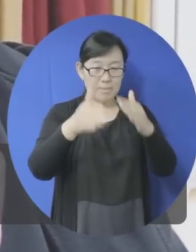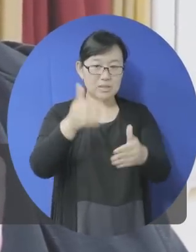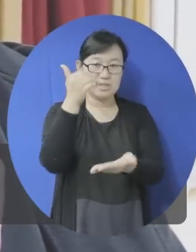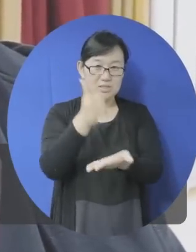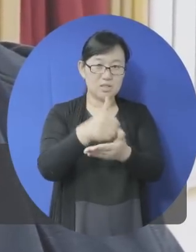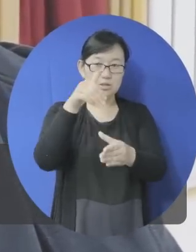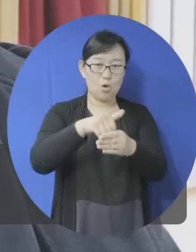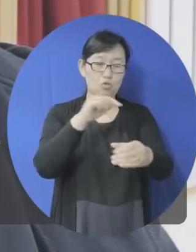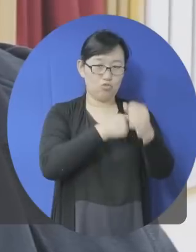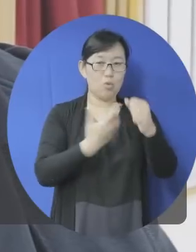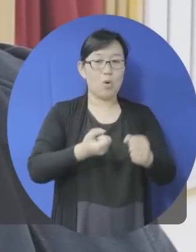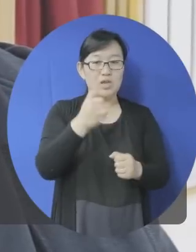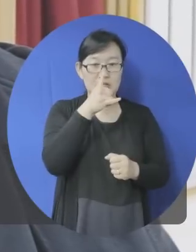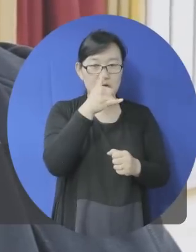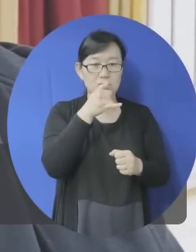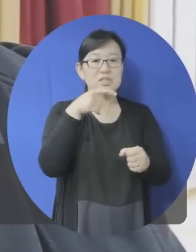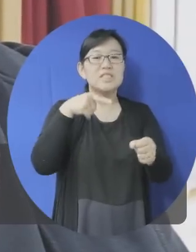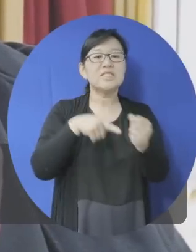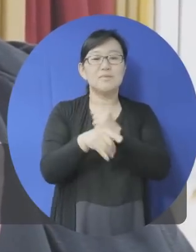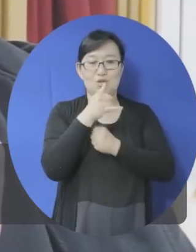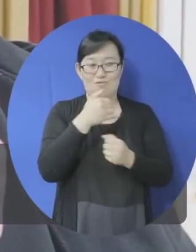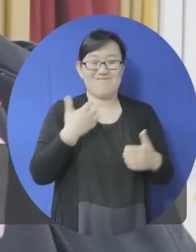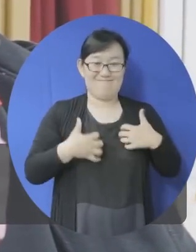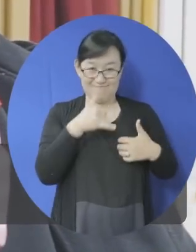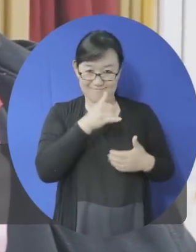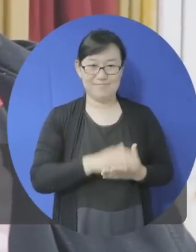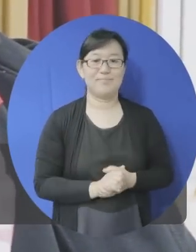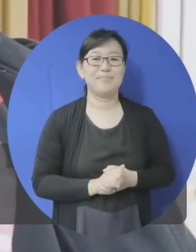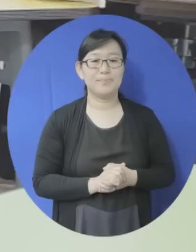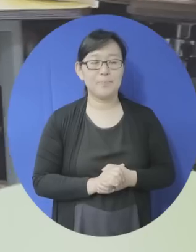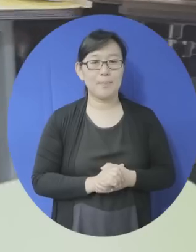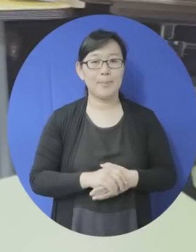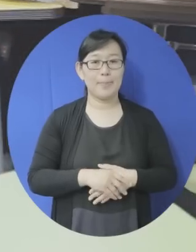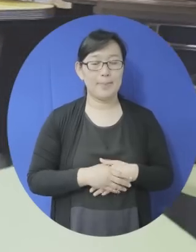선거도 투표권이 있다는 것 자체가 의미 있었고 기뻤습니다.